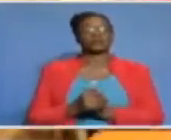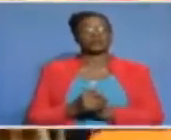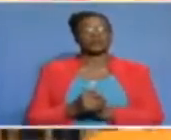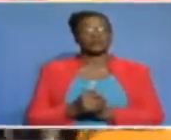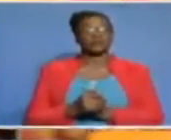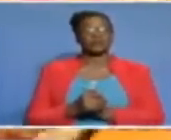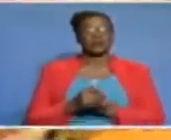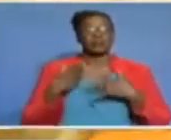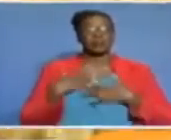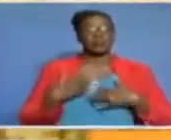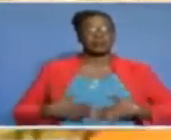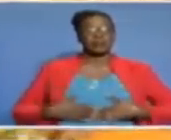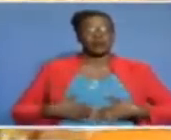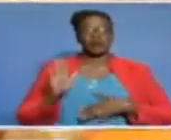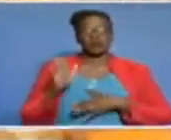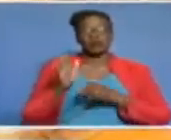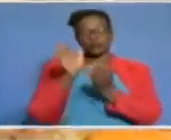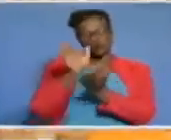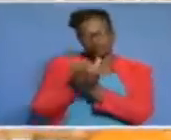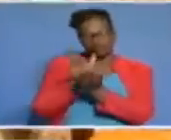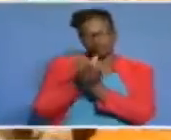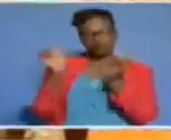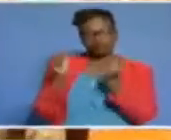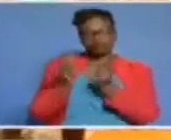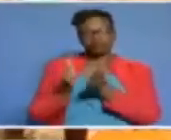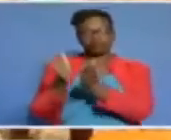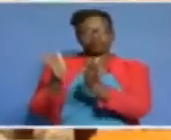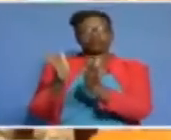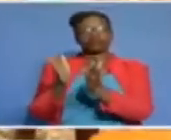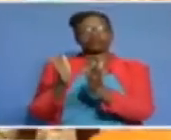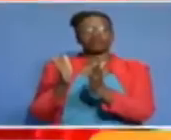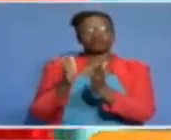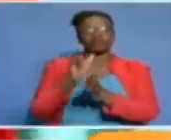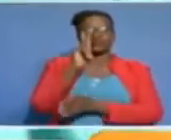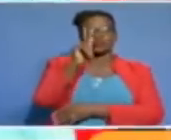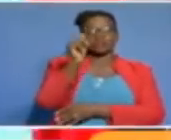Mwili wa marehemu umehifadhiwa katika chumba cha maiti cha hospitali ya Kangundo.